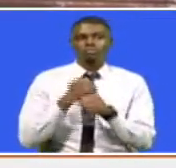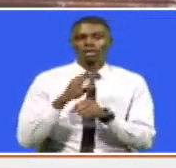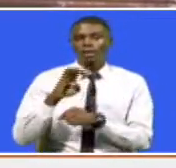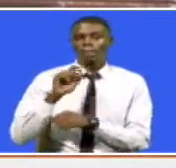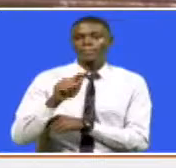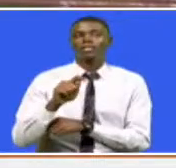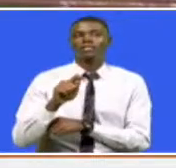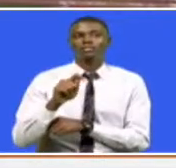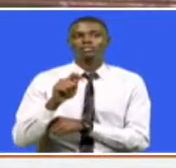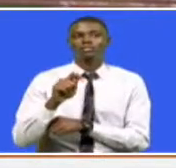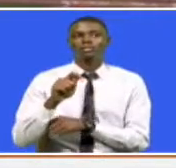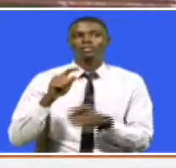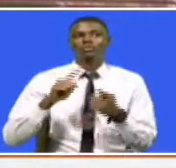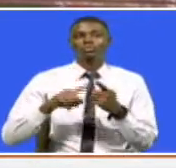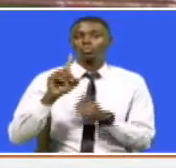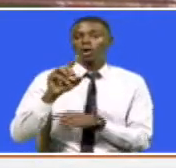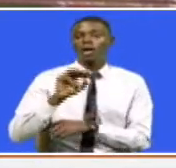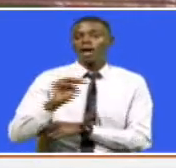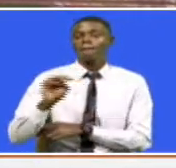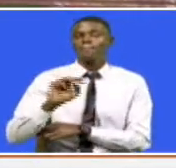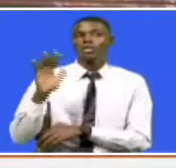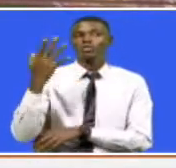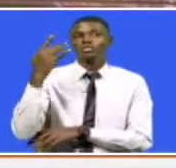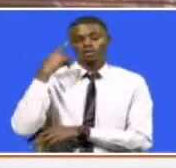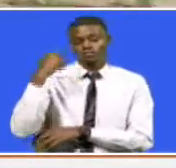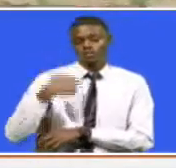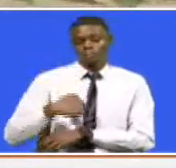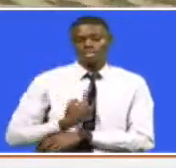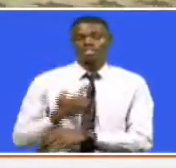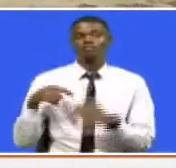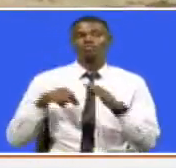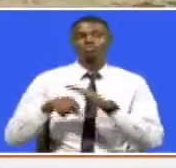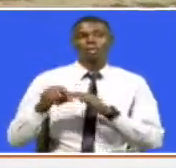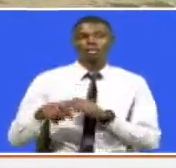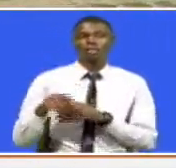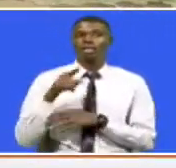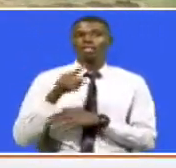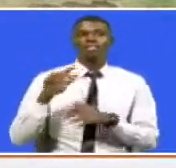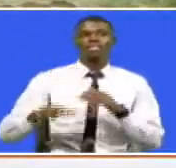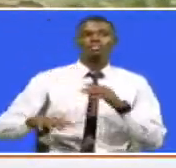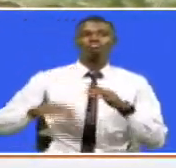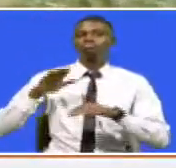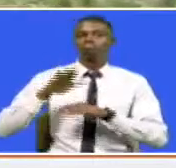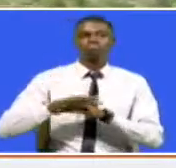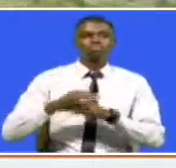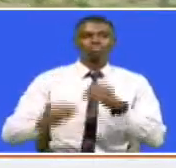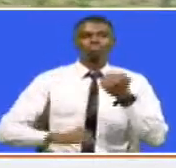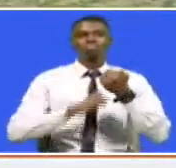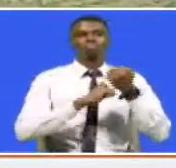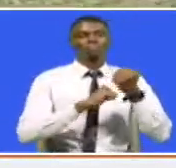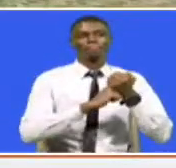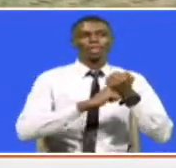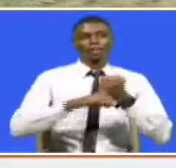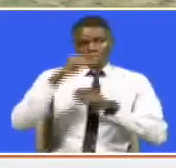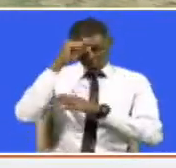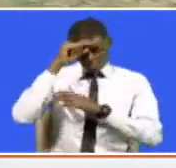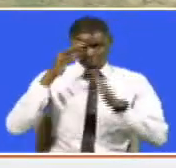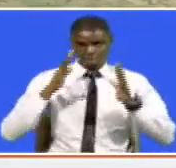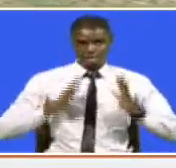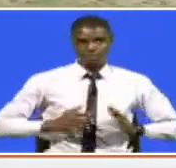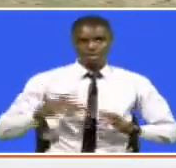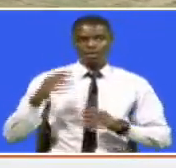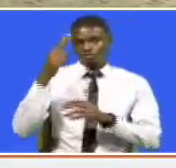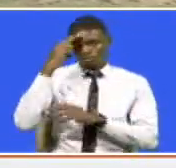into 1,000,000 trees for me to plant. Hatua hiyo ya rais iliungwa mkono na gavana wa Kajiado Joseph